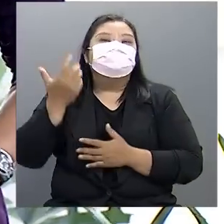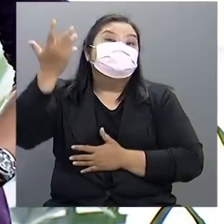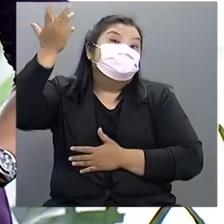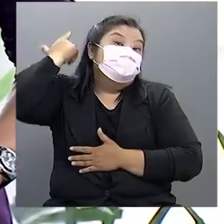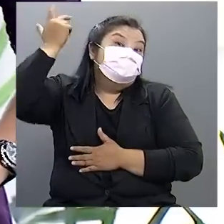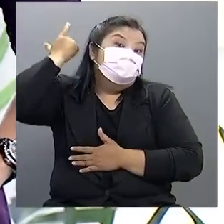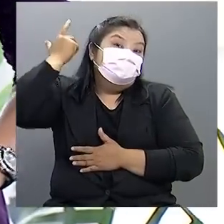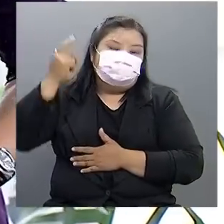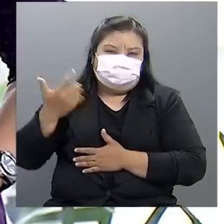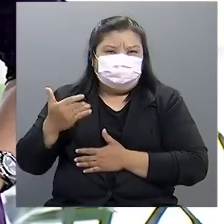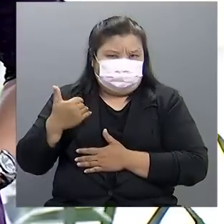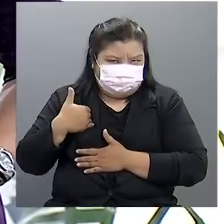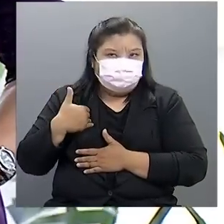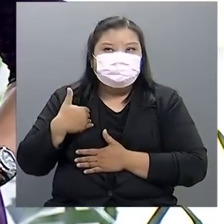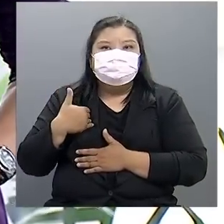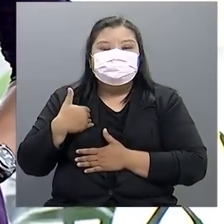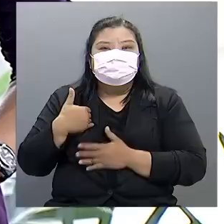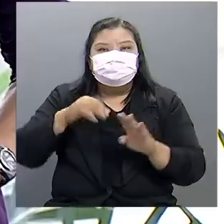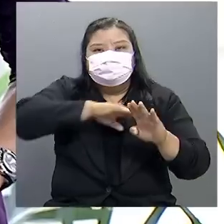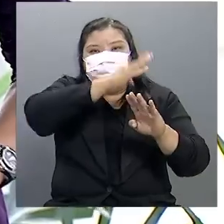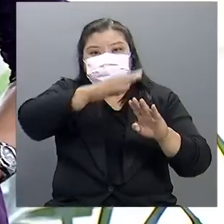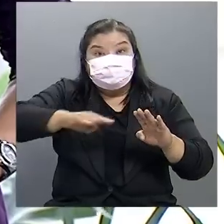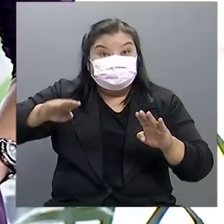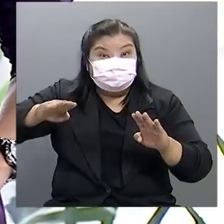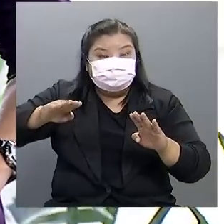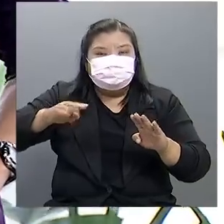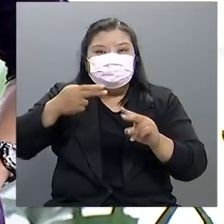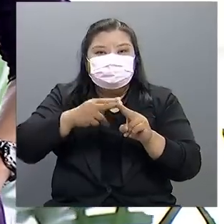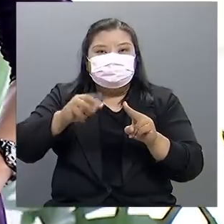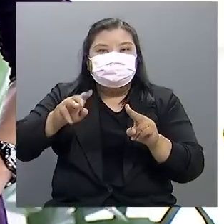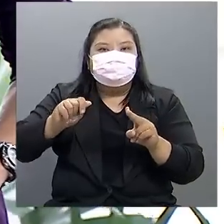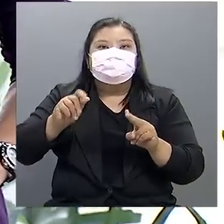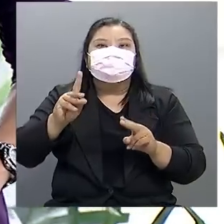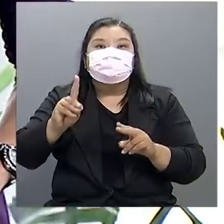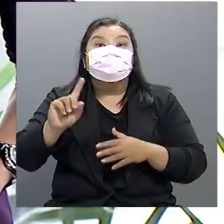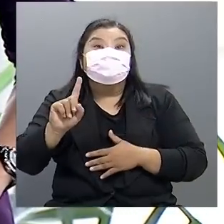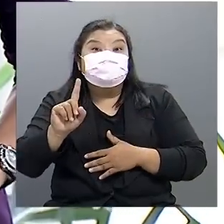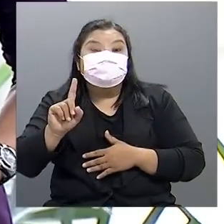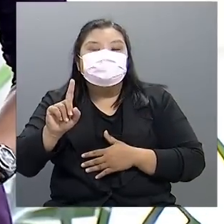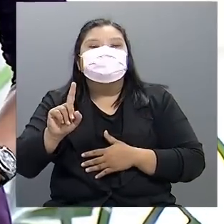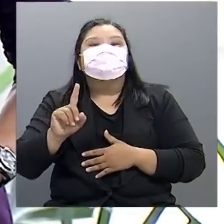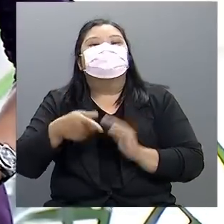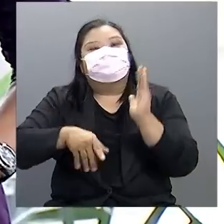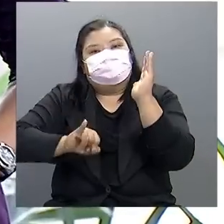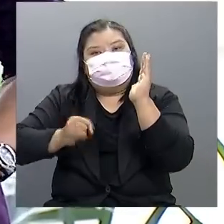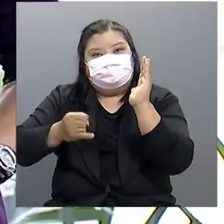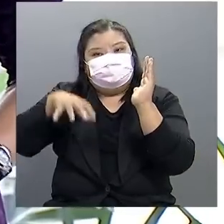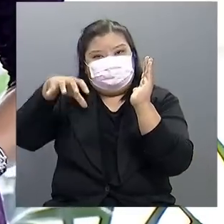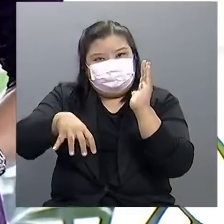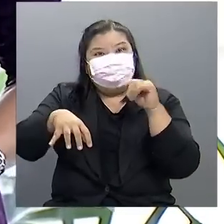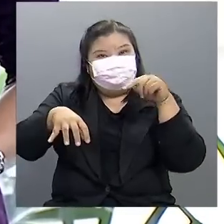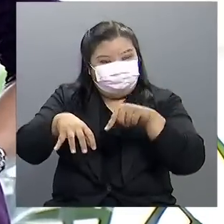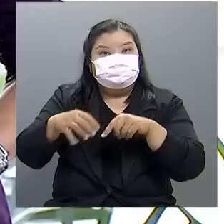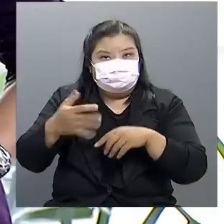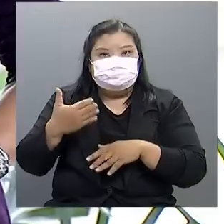อยอดประจควรีกขนมีผู้กอเหตุไปขโมยตระแกงเหล็กฝาท่อระบายน้ำ 10 กวาอั